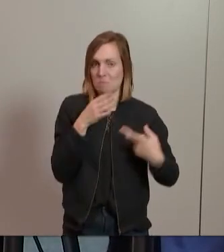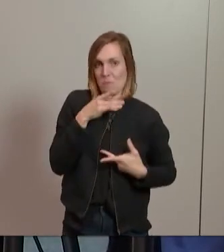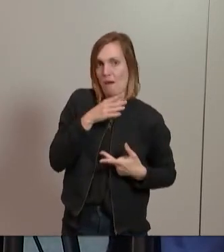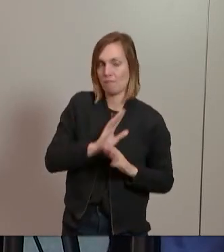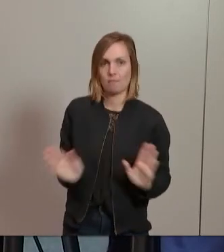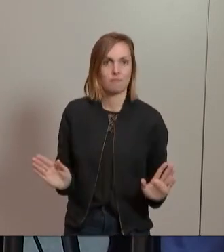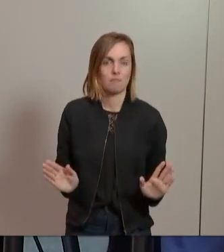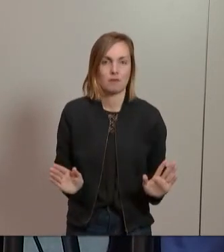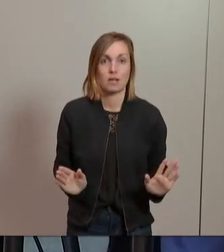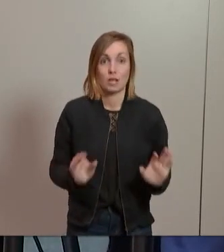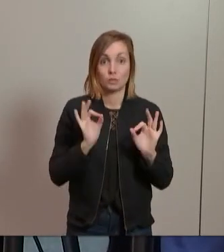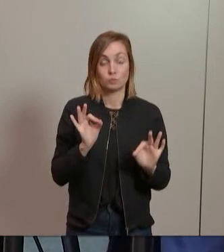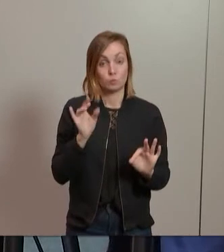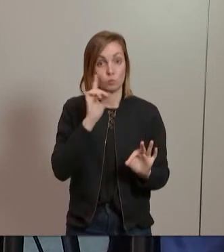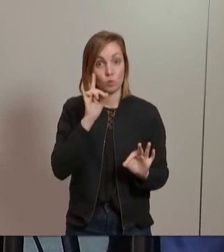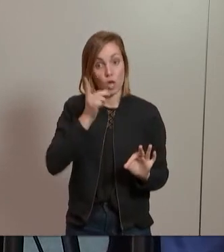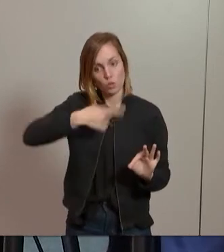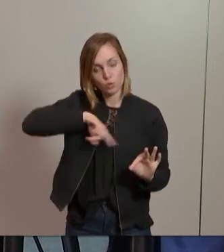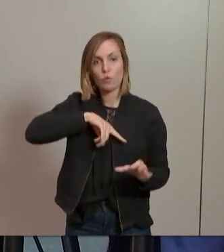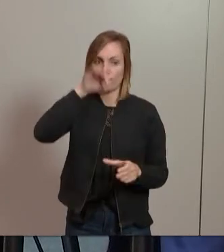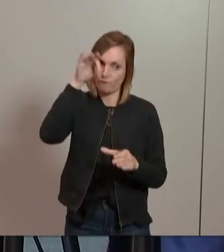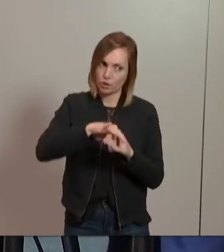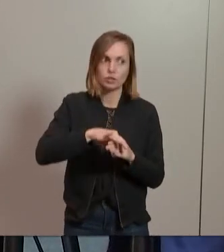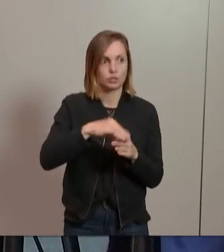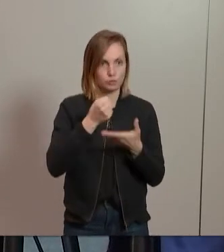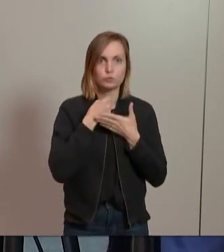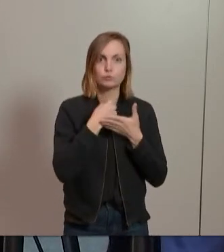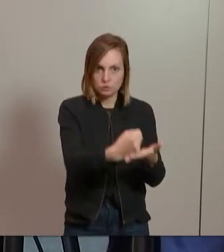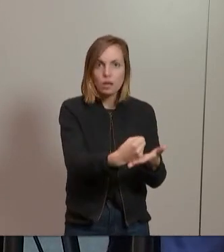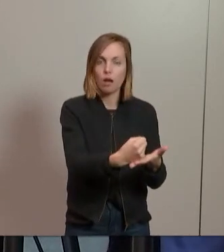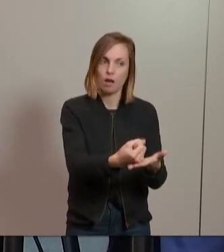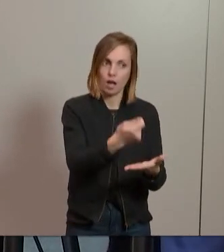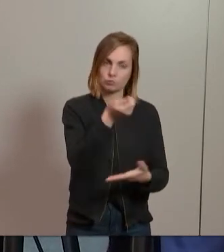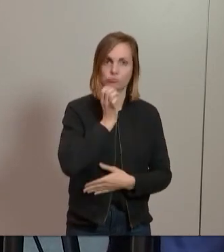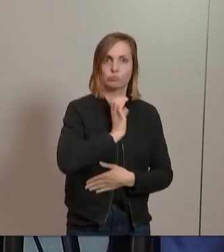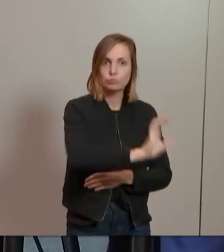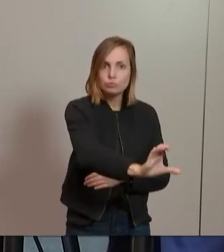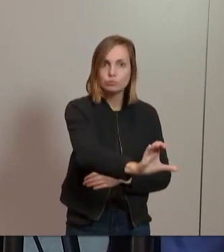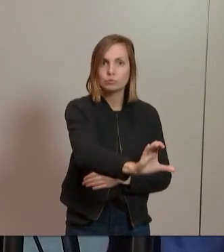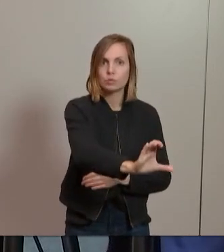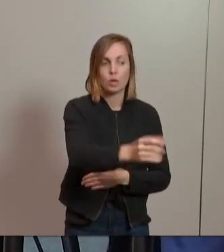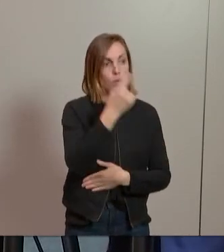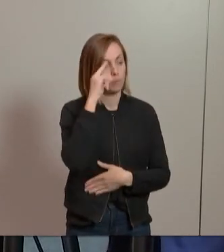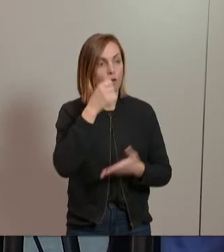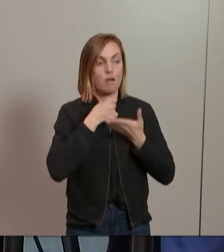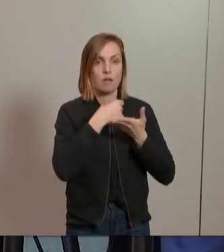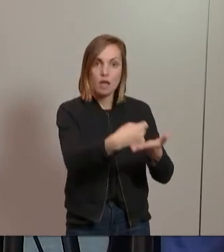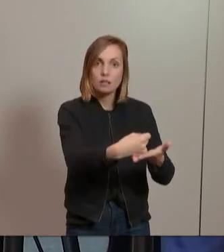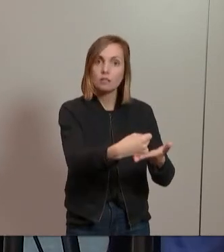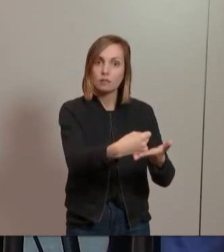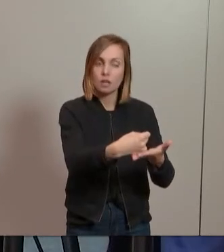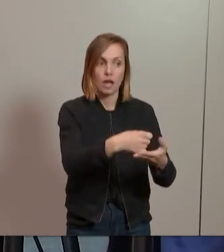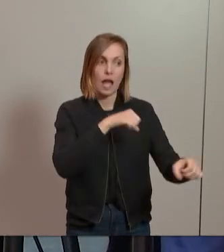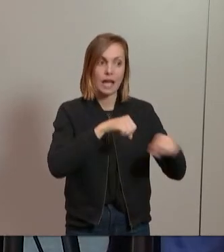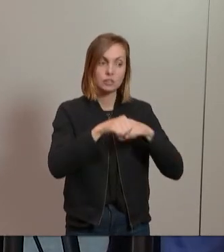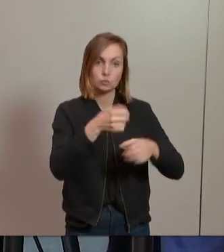impossible. C'est pourquoi nous voterons cette délibération de soutien financier à Salah Hamouri pour l'aider à mener à bien ses